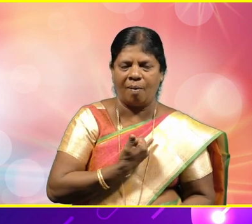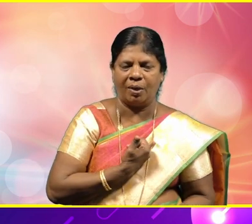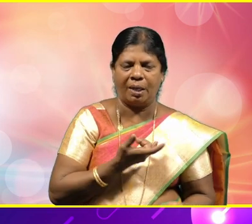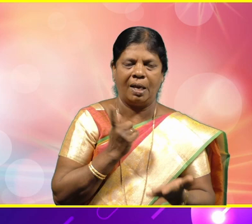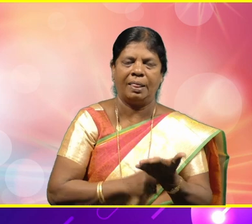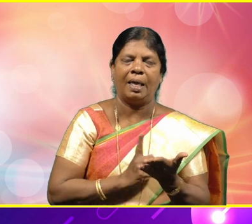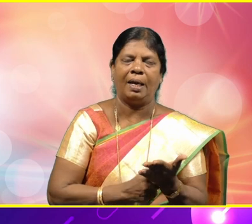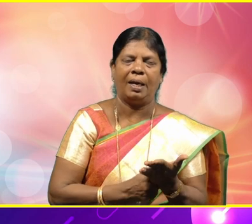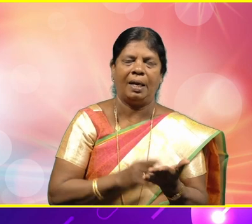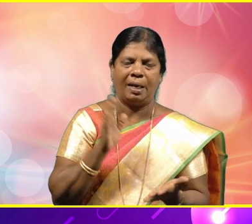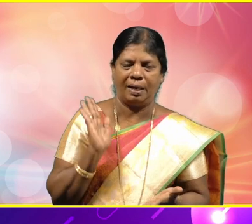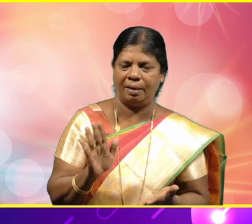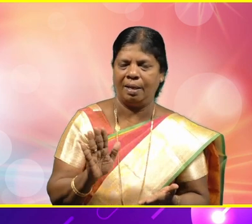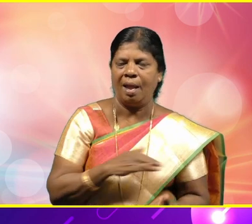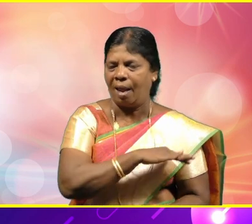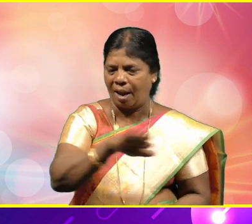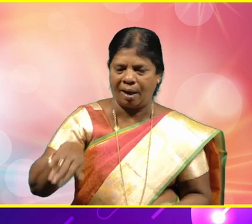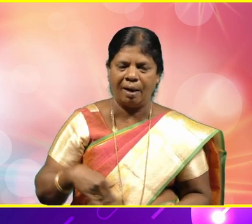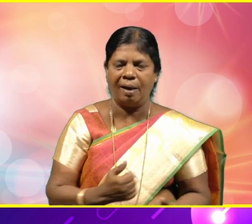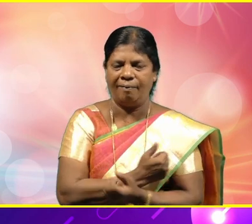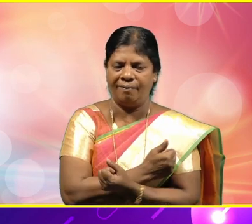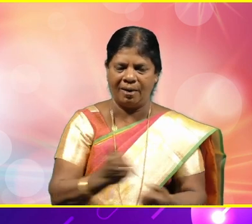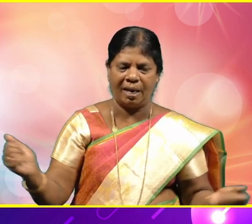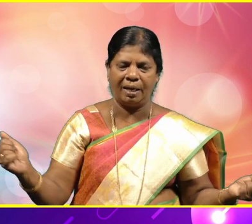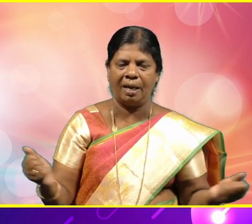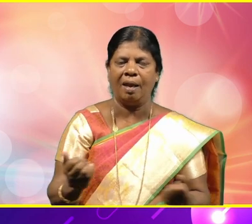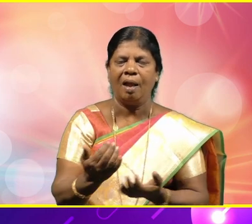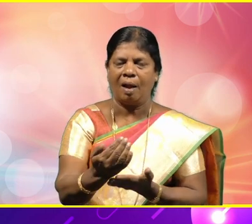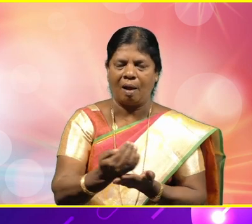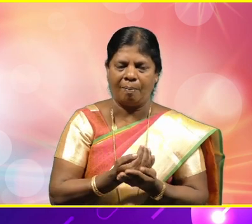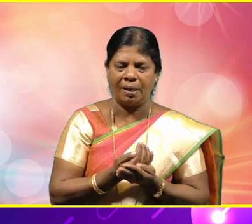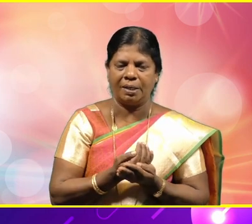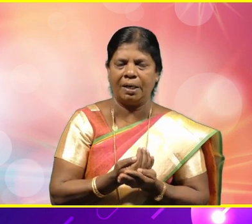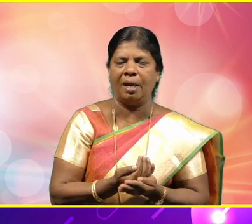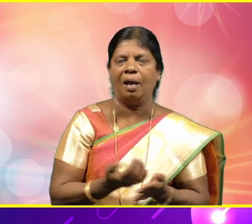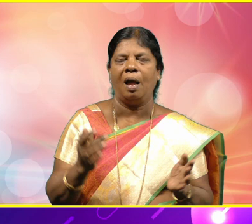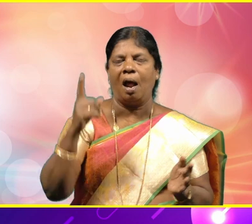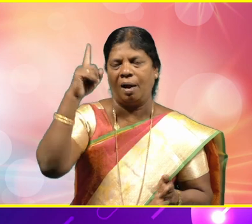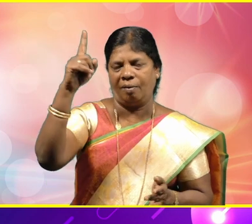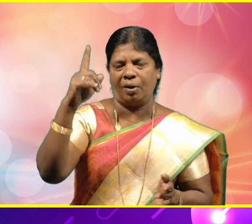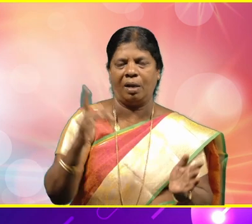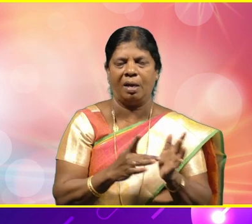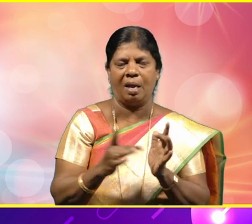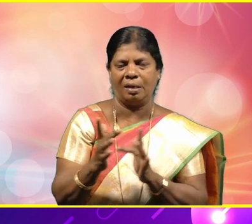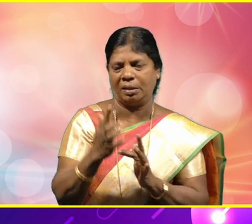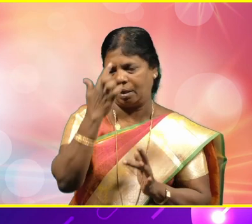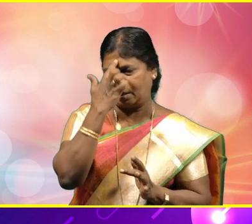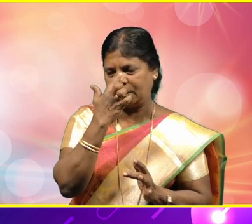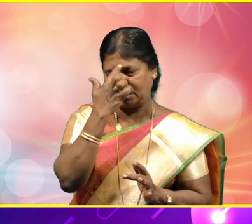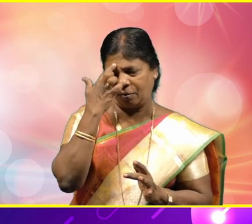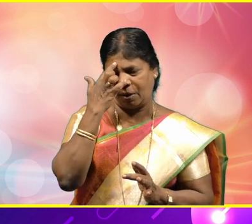பாவத்தின் தண்டனிலிருந்து எங்களை விலக்கி காப்பாற்றின ஆண்டவராகிய இயேசு